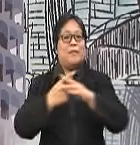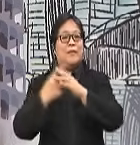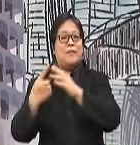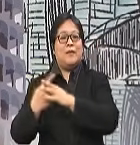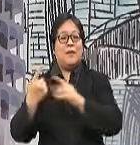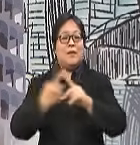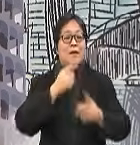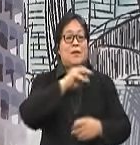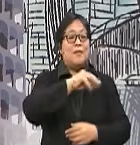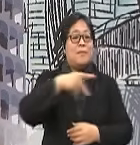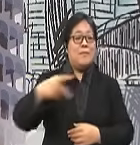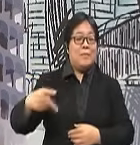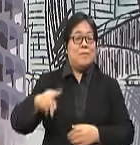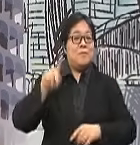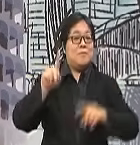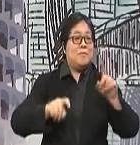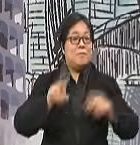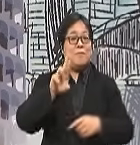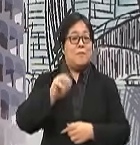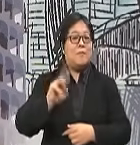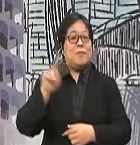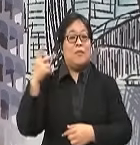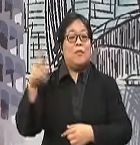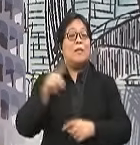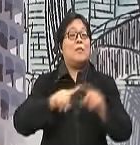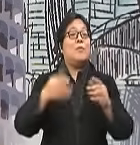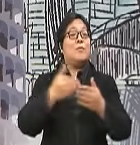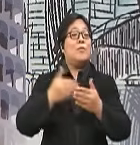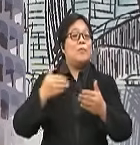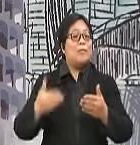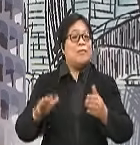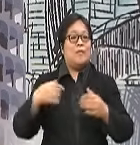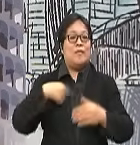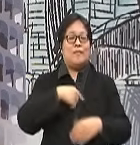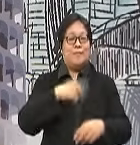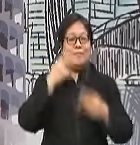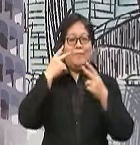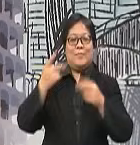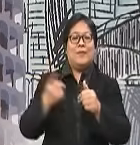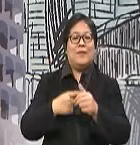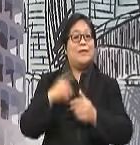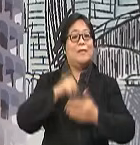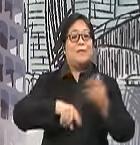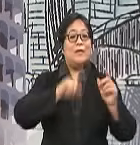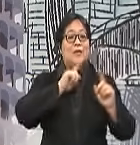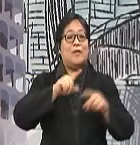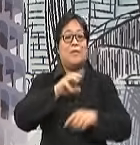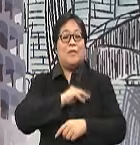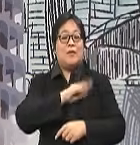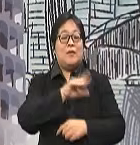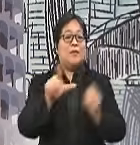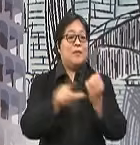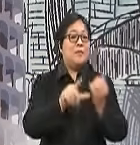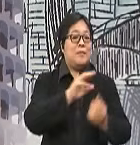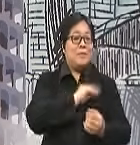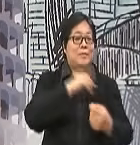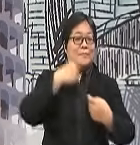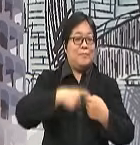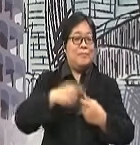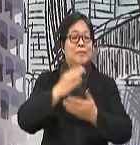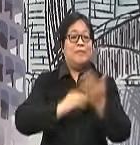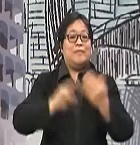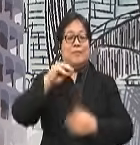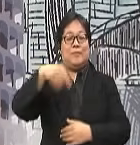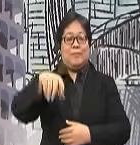oleh ahli-ahli palingan ketika sesi pembahasan RM ke-12 Tapi sebelum itu kita saksikan dahulu Apakah jawaban menteri dan timbalan menteri yang berkaitan dalam